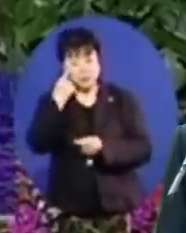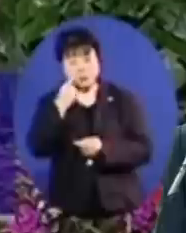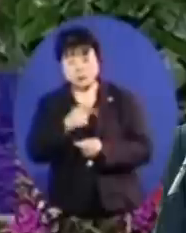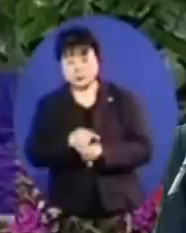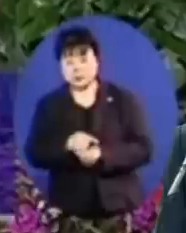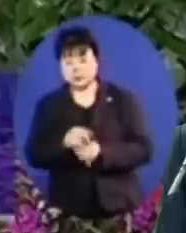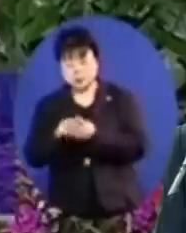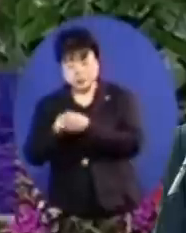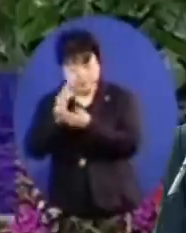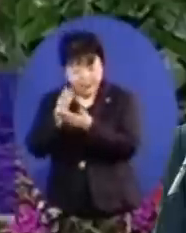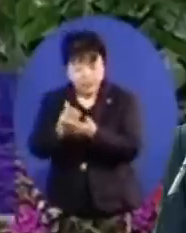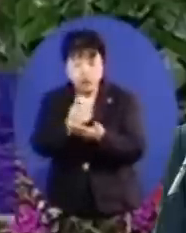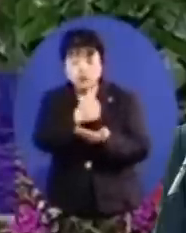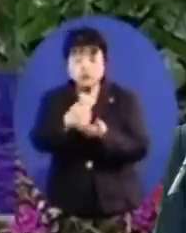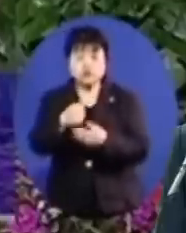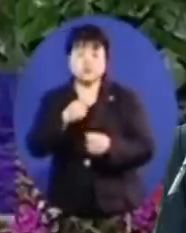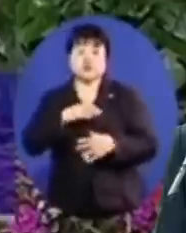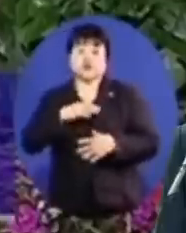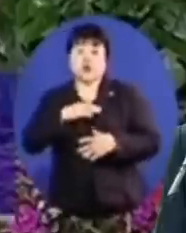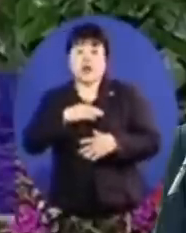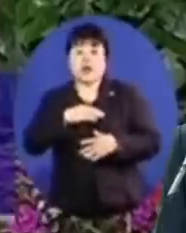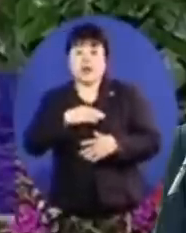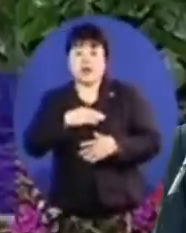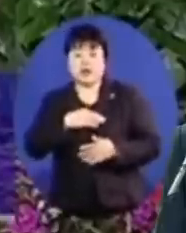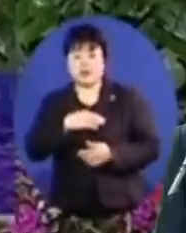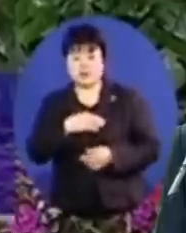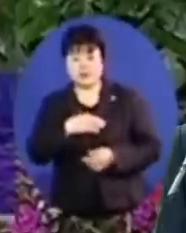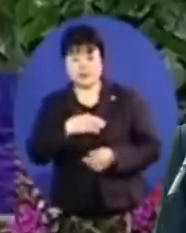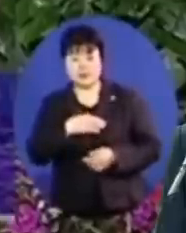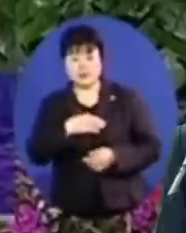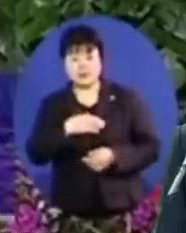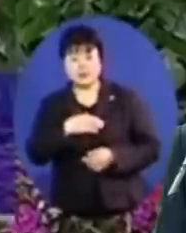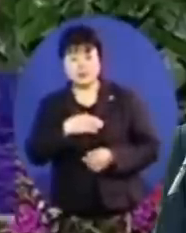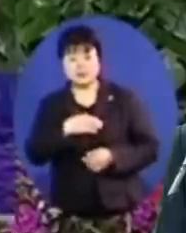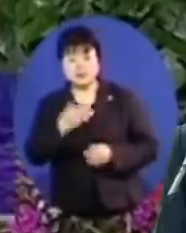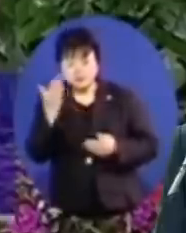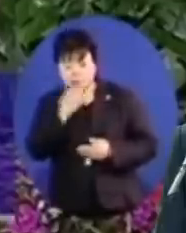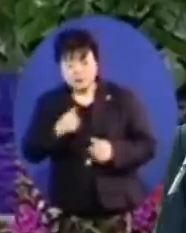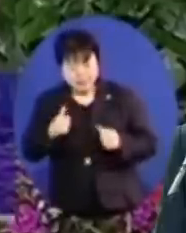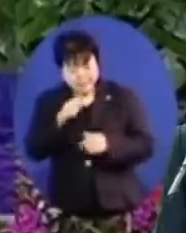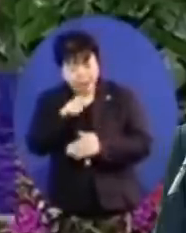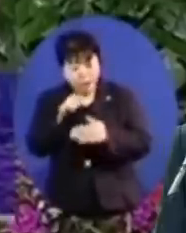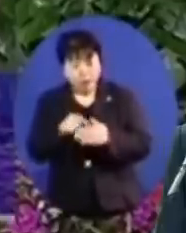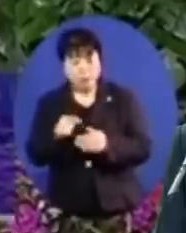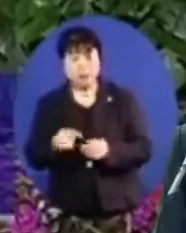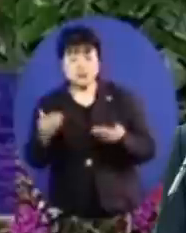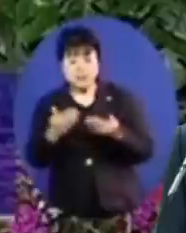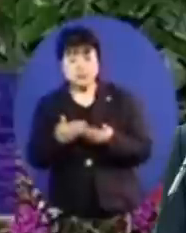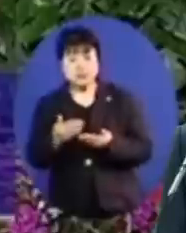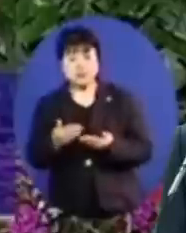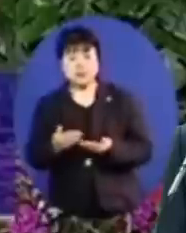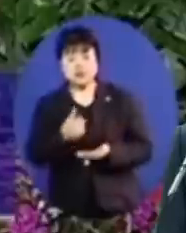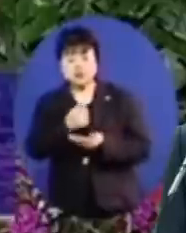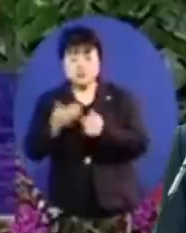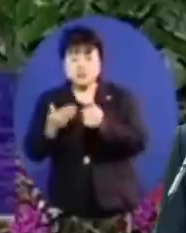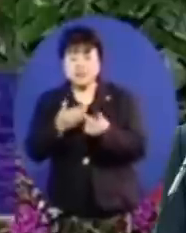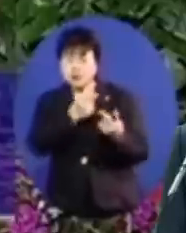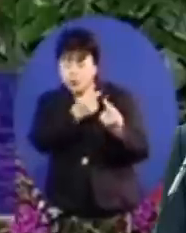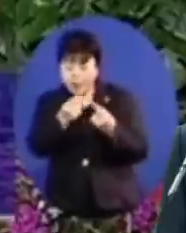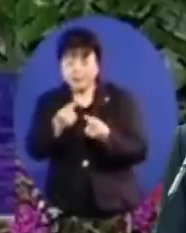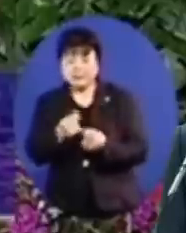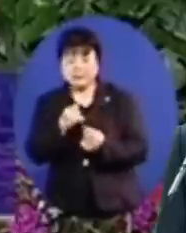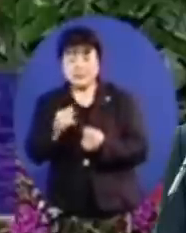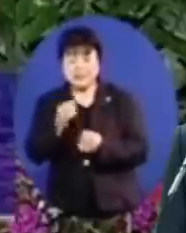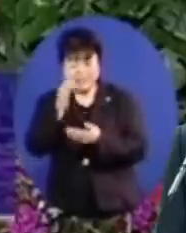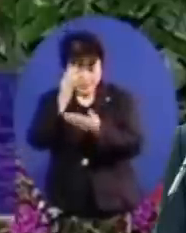하지 말고 오직 주를 두려워하여 성실한 마음으로 하라. 무슨 일을 하든지 마음을 다하여 죽게 하듯 하고 사람에게